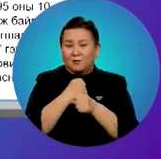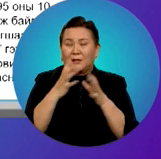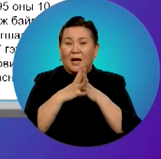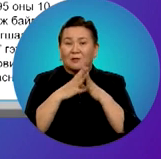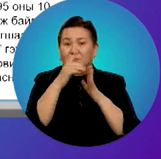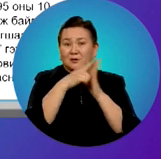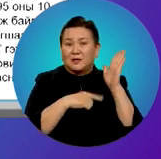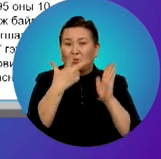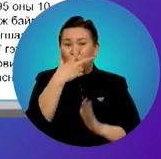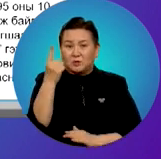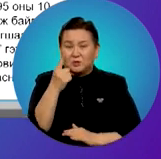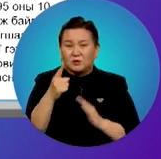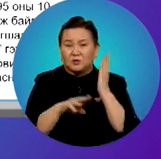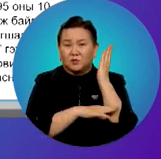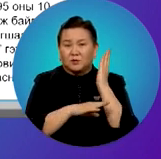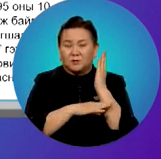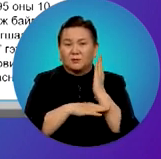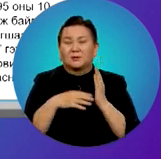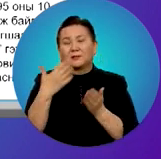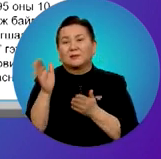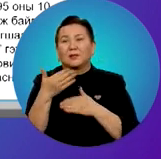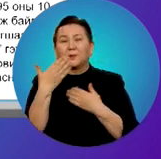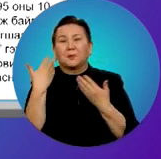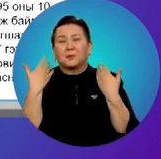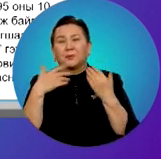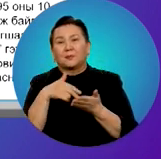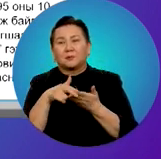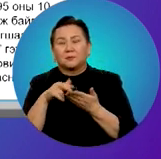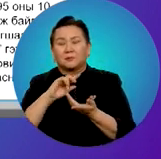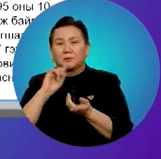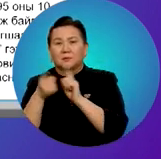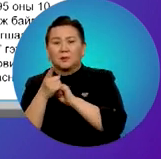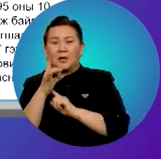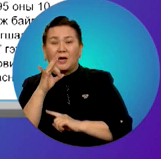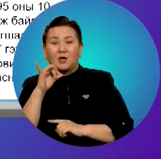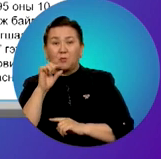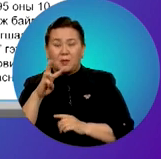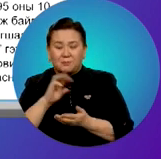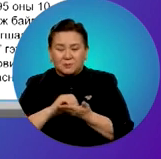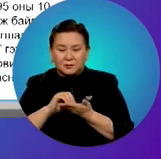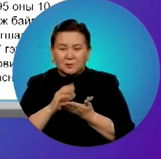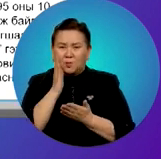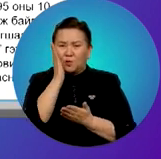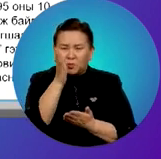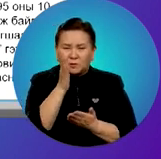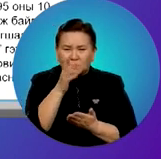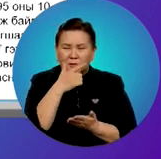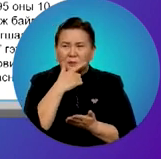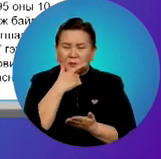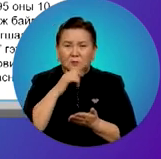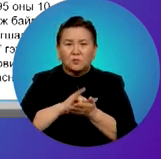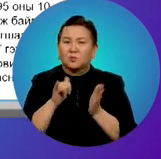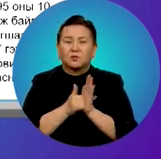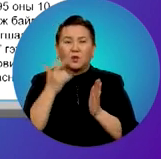сарын 31-ний өдөр Толстой салхинд явж байгаад төрөл арилжхуй Романыхоо урагшаа явж өгөхгүй байгаагийн учрыг